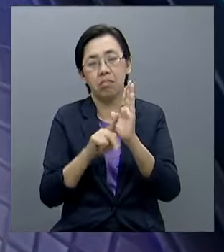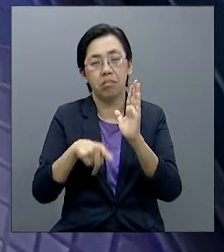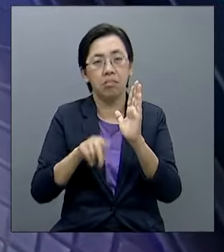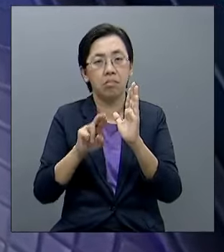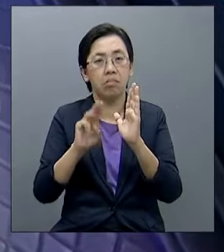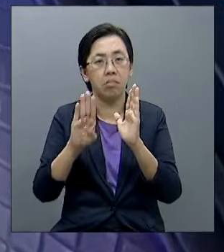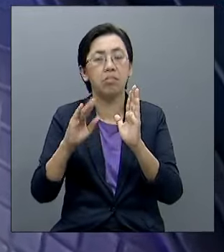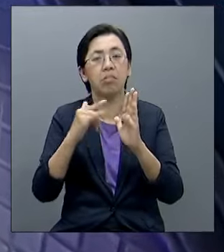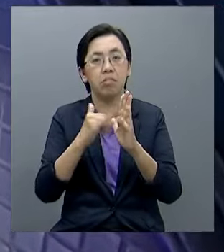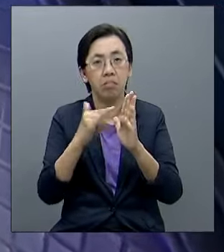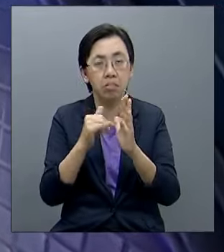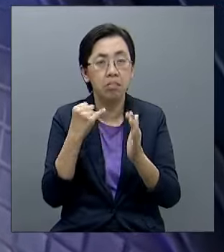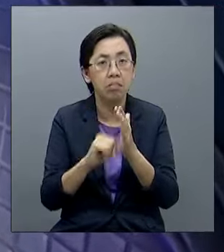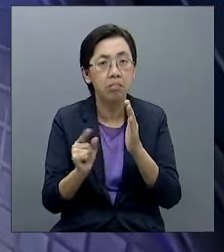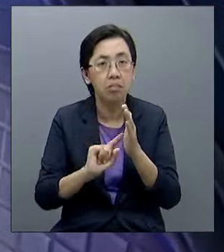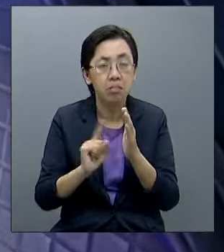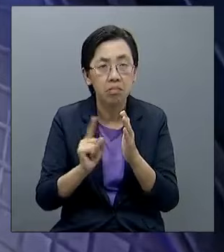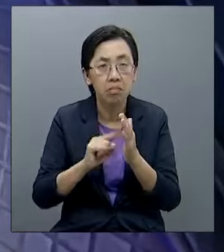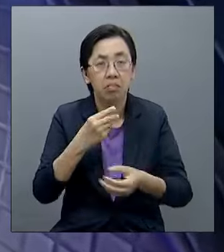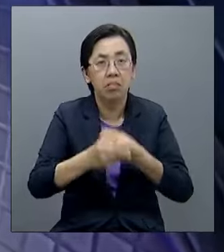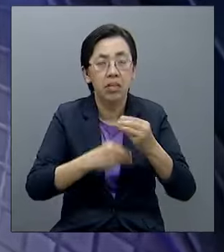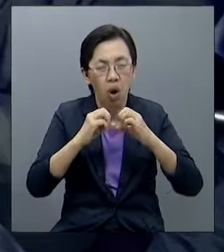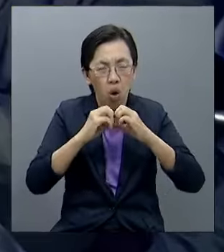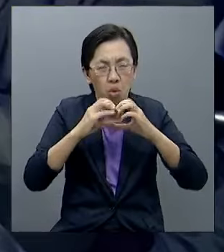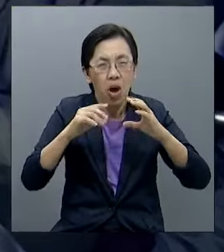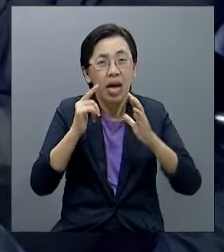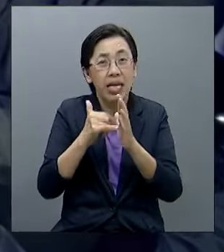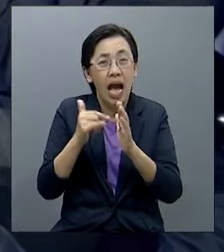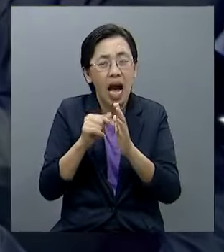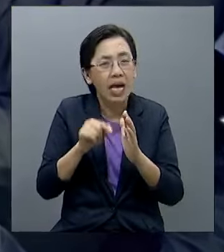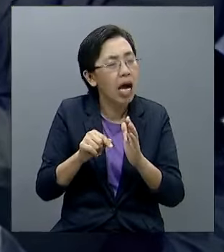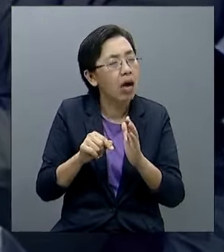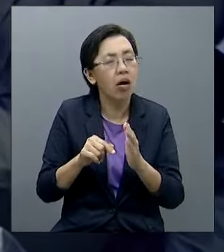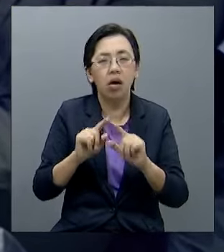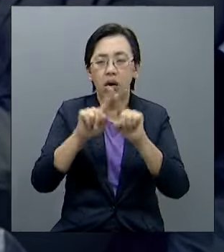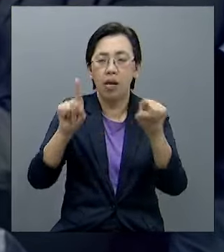คะในข้อหาผลิตหรือขายยาแผนปัจจุบันโดย